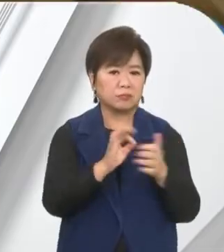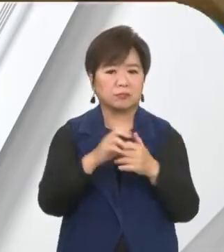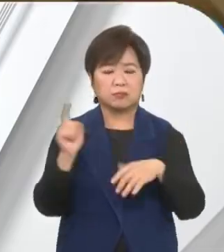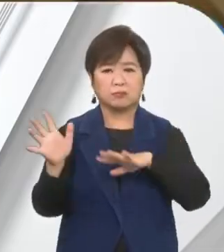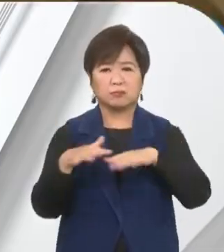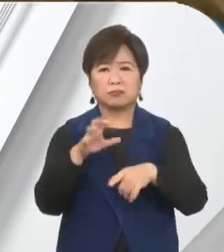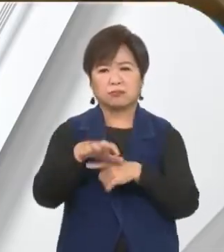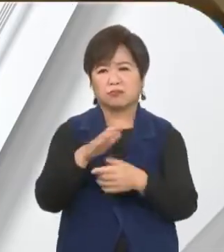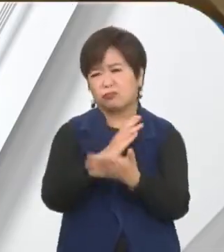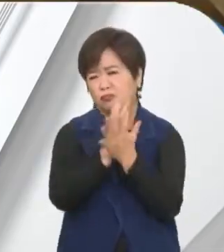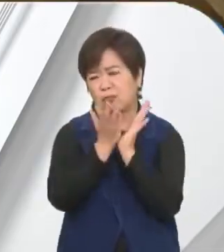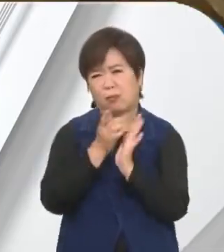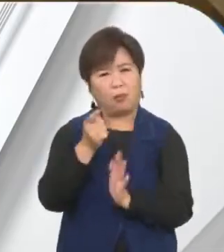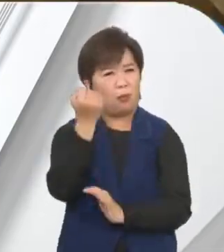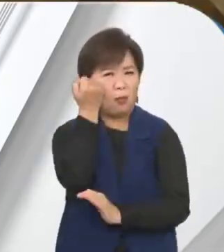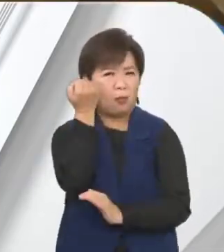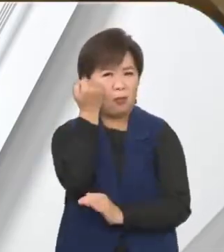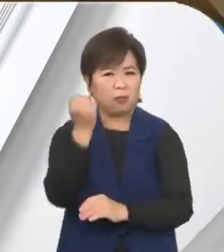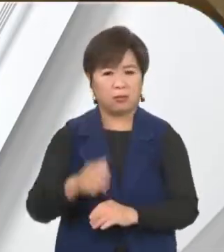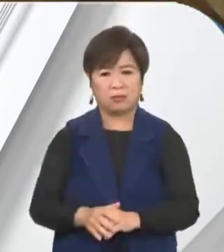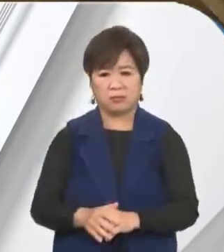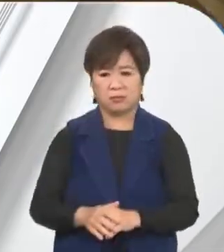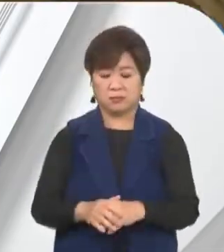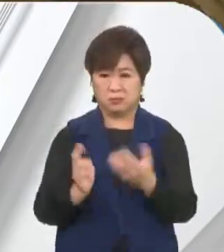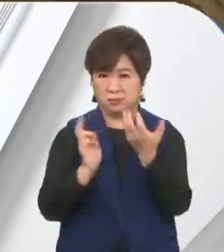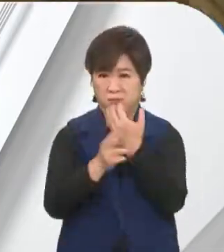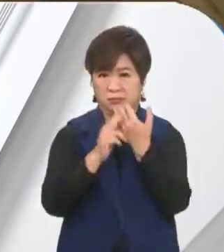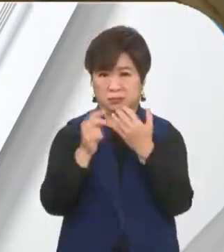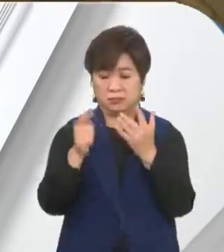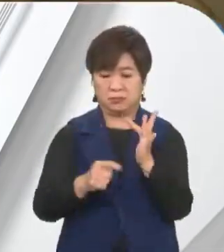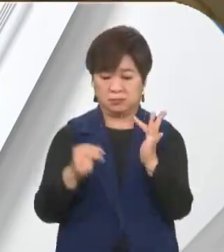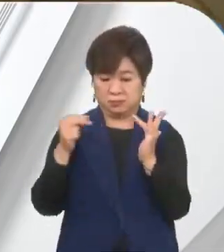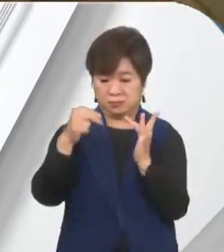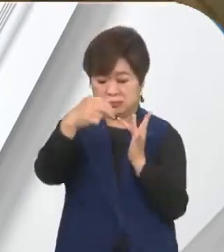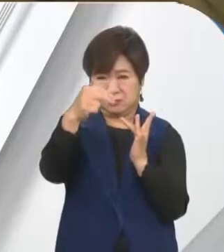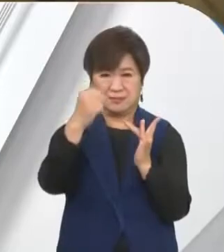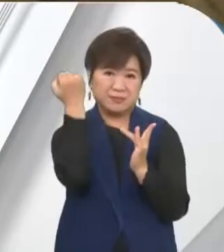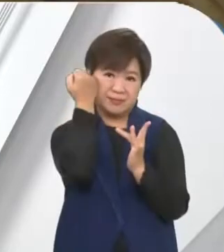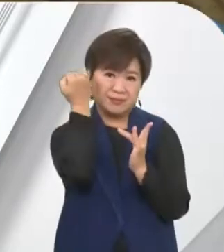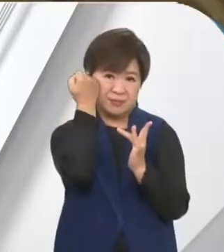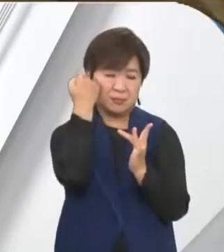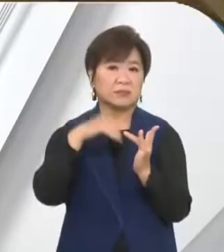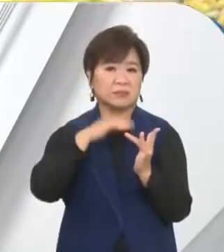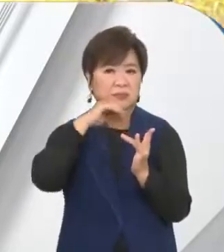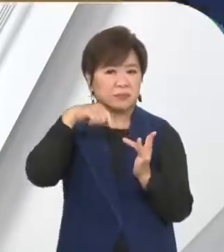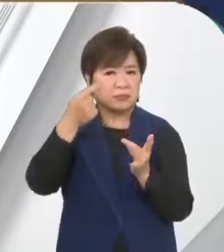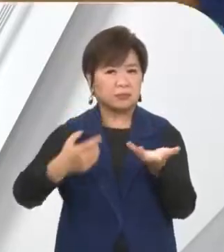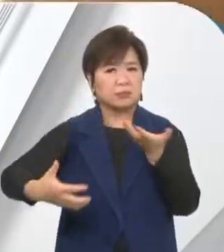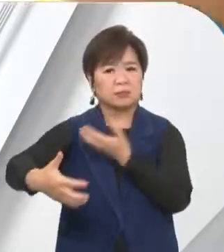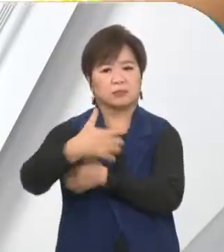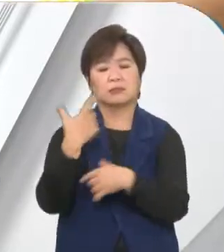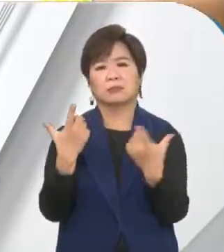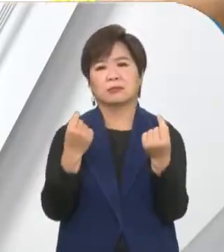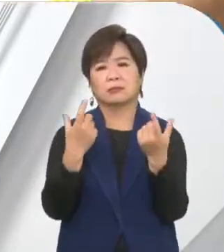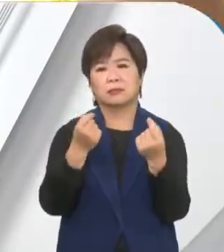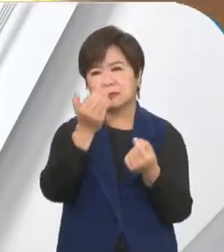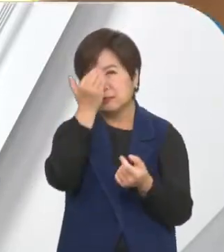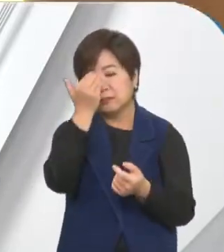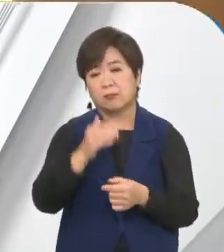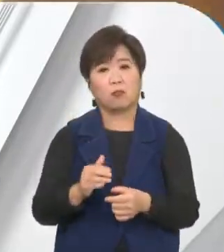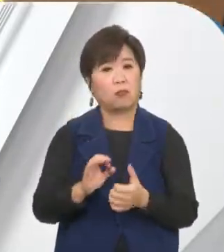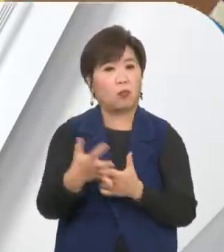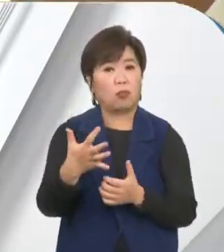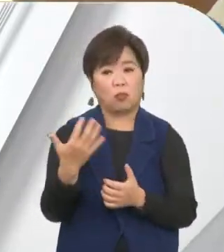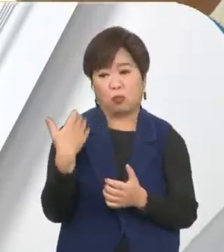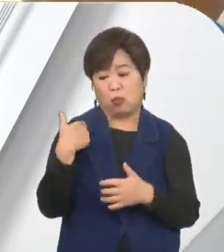工做农事才很辛苦。只不过一下水利，除了在接里丰的时间当辛苦，都采暑气，还是当多考验。像个金燕溢